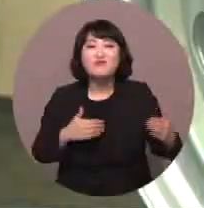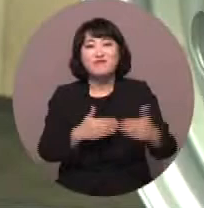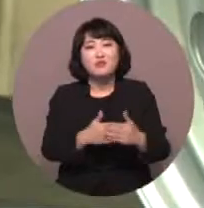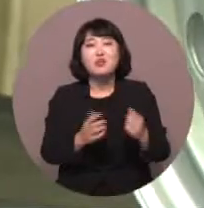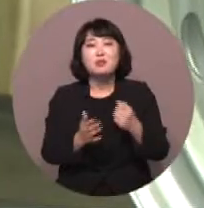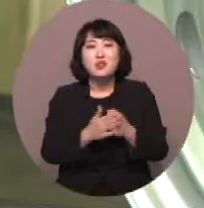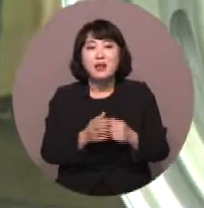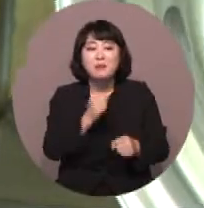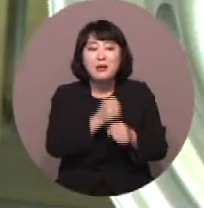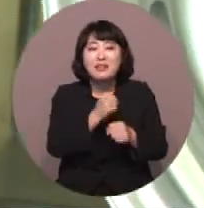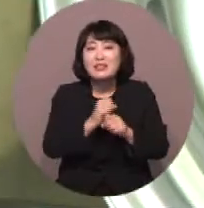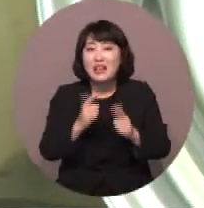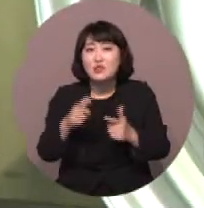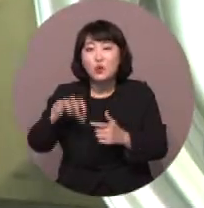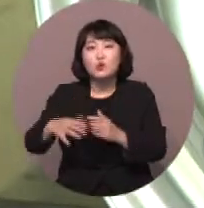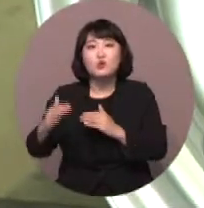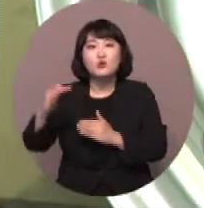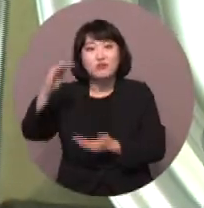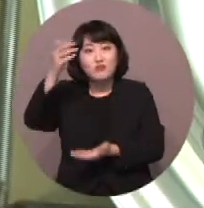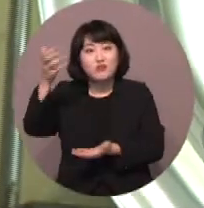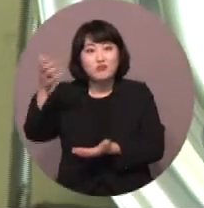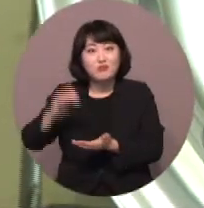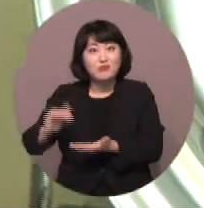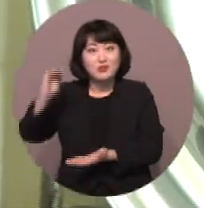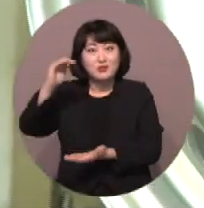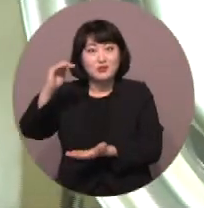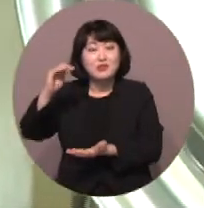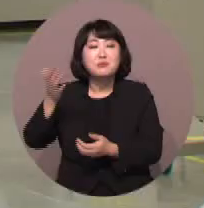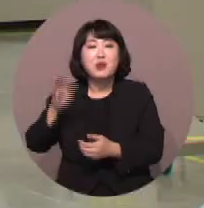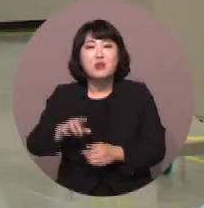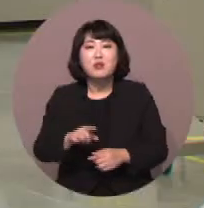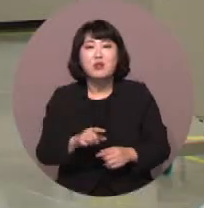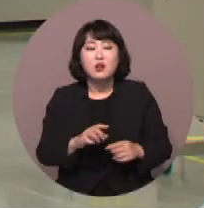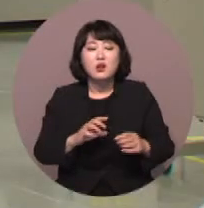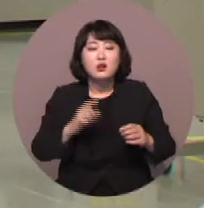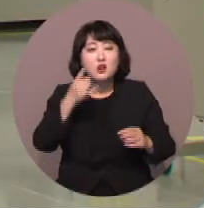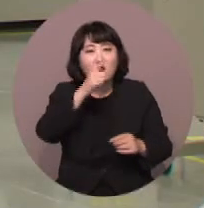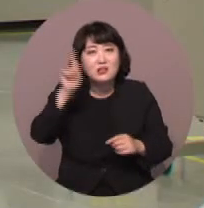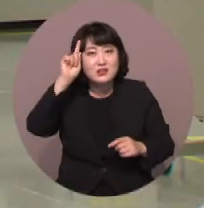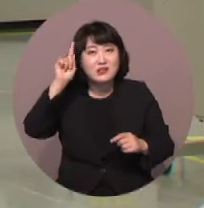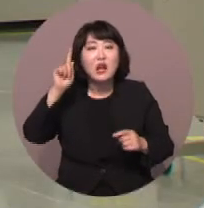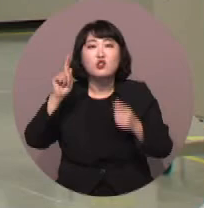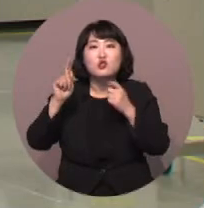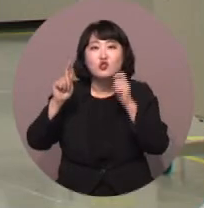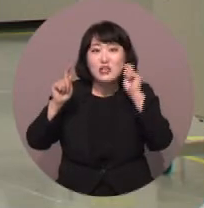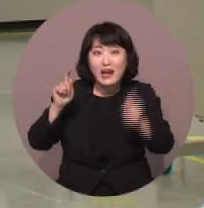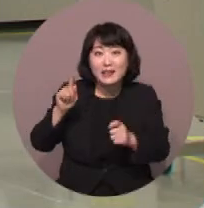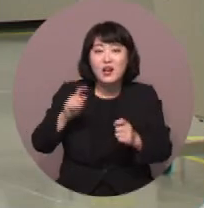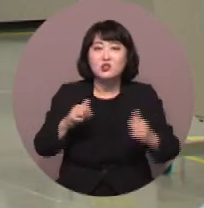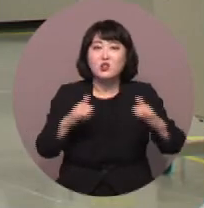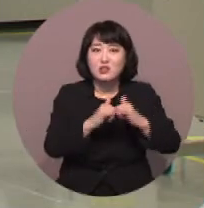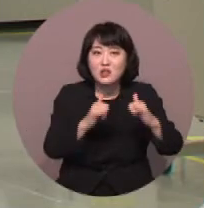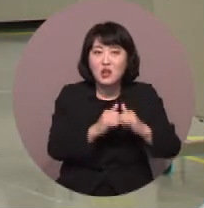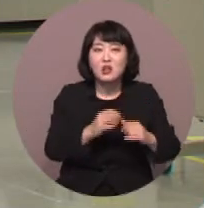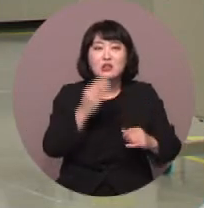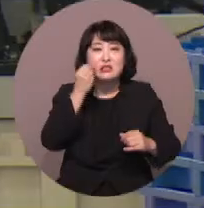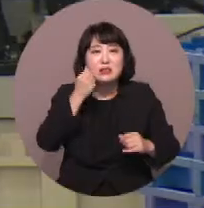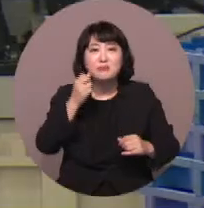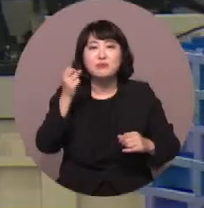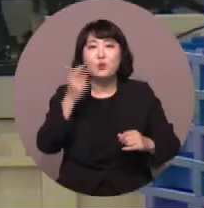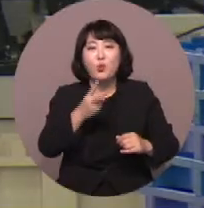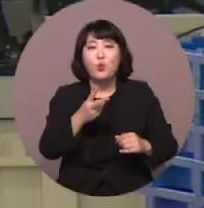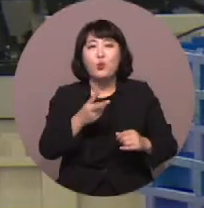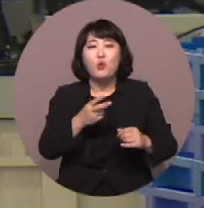소폭 개선됐지만 러시아 우크라이나 사태와 국제 6가 원 제작 값 킁 급등으로 제조업 업황